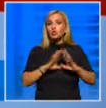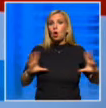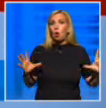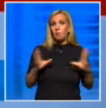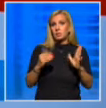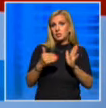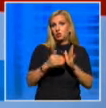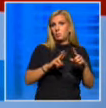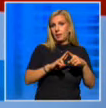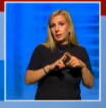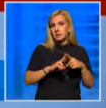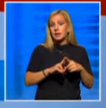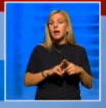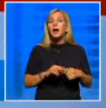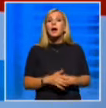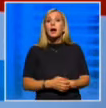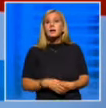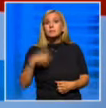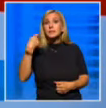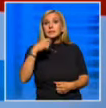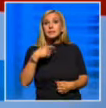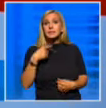поиска политиците да се определите по темата.